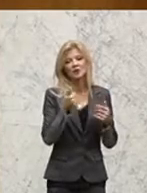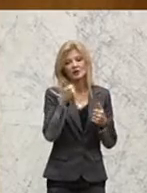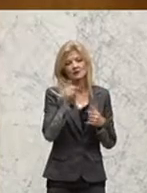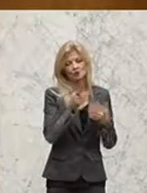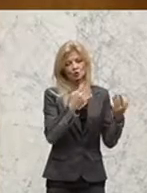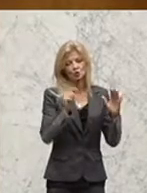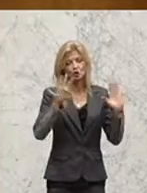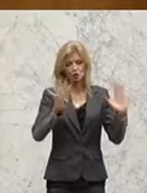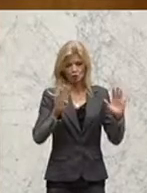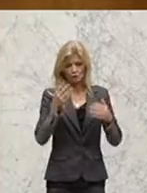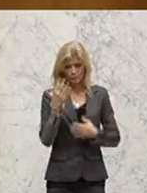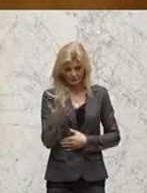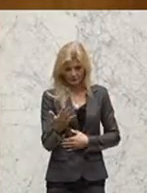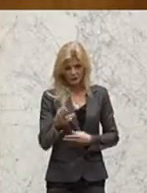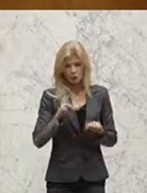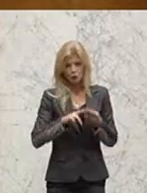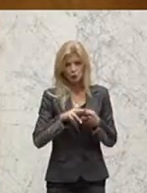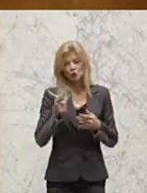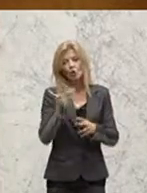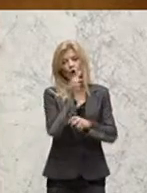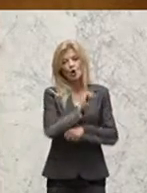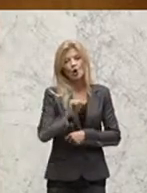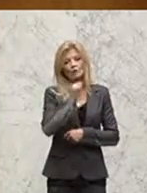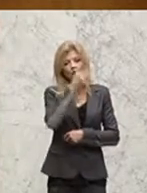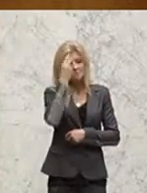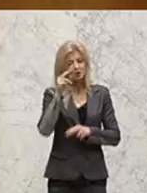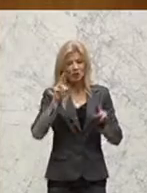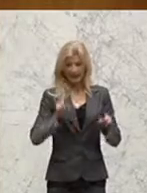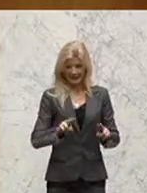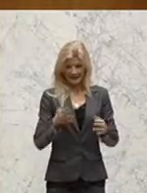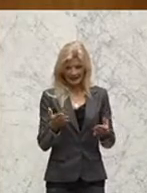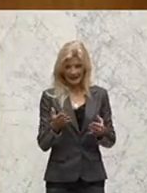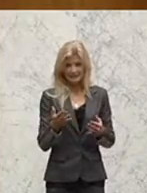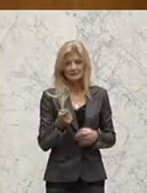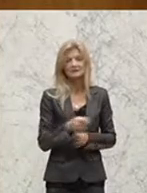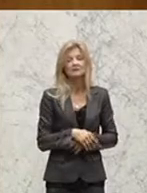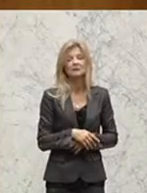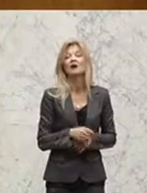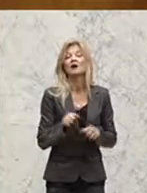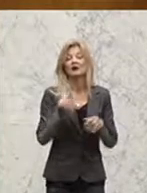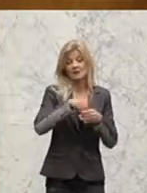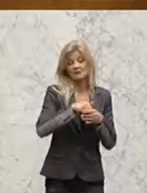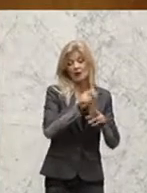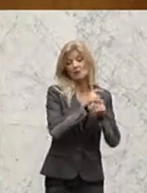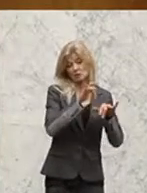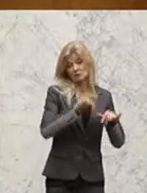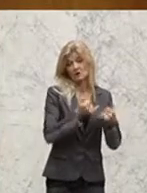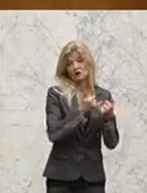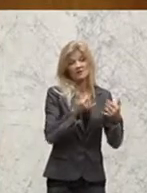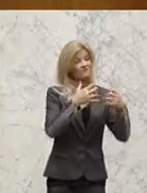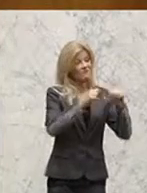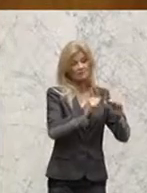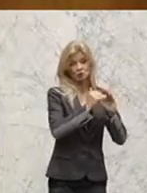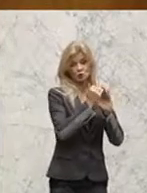Menschenrechtskonvention, haben in Österreich den Rang eines Verfassungsgesetzes bzw. eines einfachen Gesetzes und